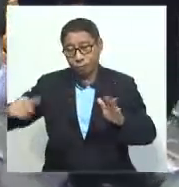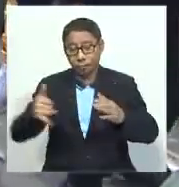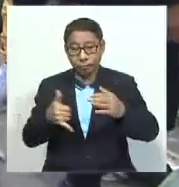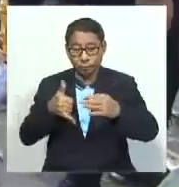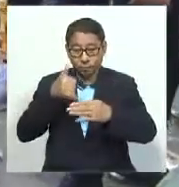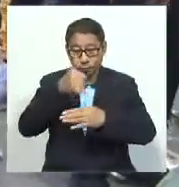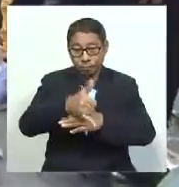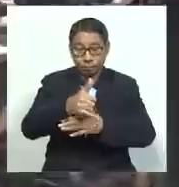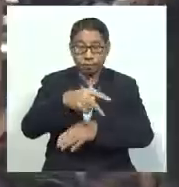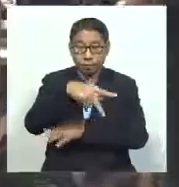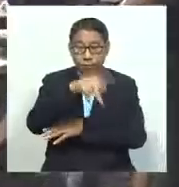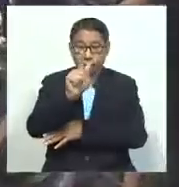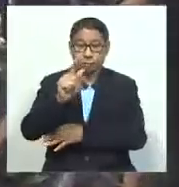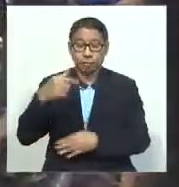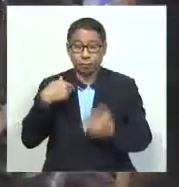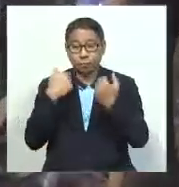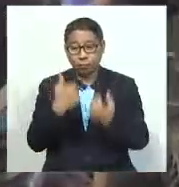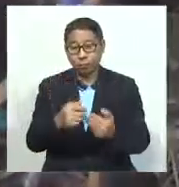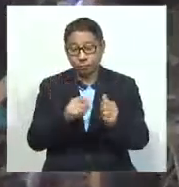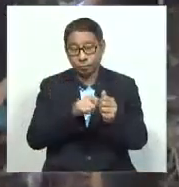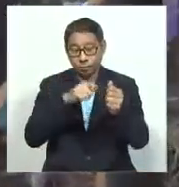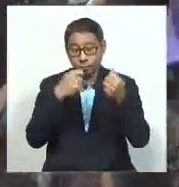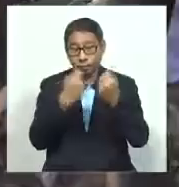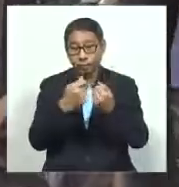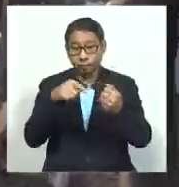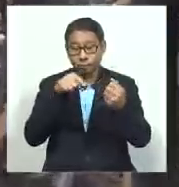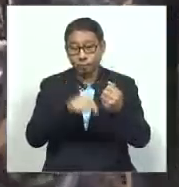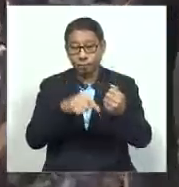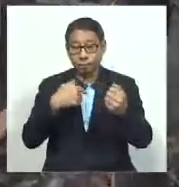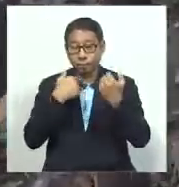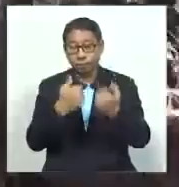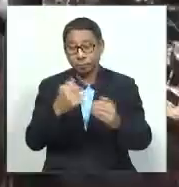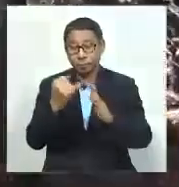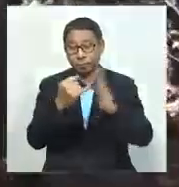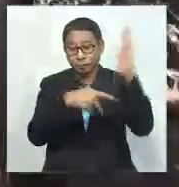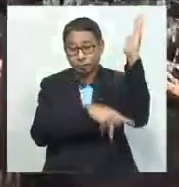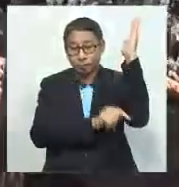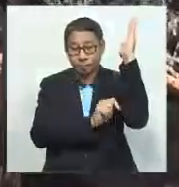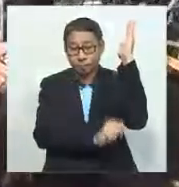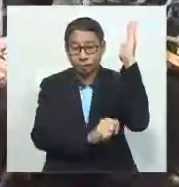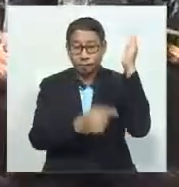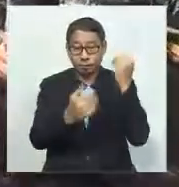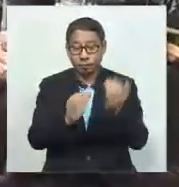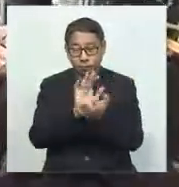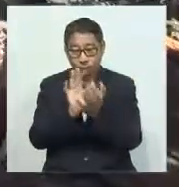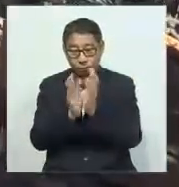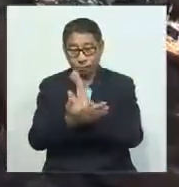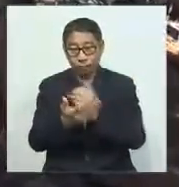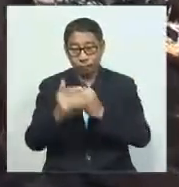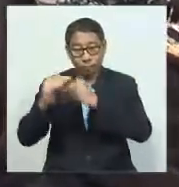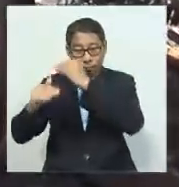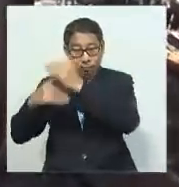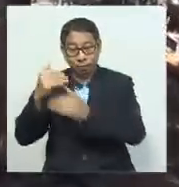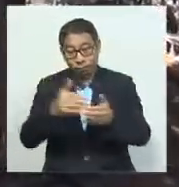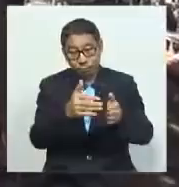พื้นที่ป่าเป็นระยะๆะนะครับแล้วก็ที่อำเภอมายอกับอำเภอโคกโพธิในจังหวัดปัตตานีด้วยซึ่งการปรับปรุงแล้วก็